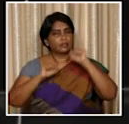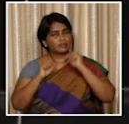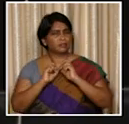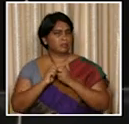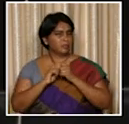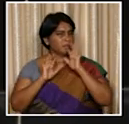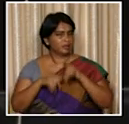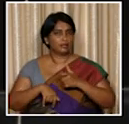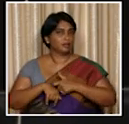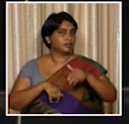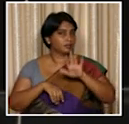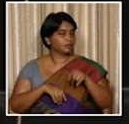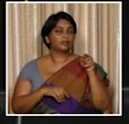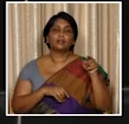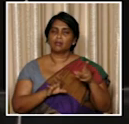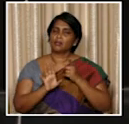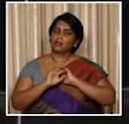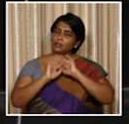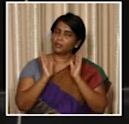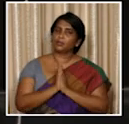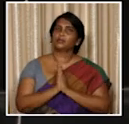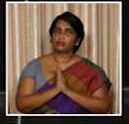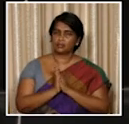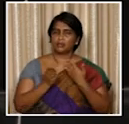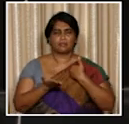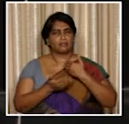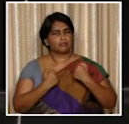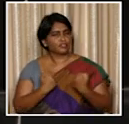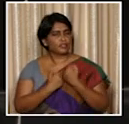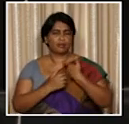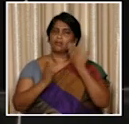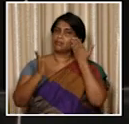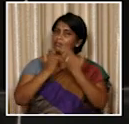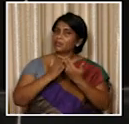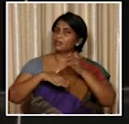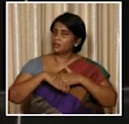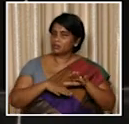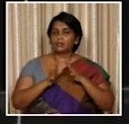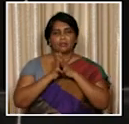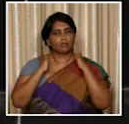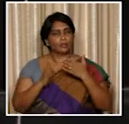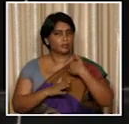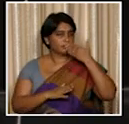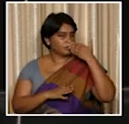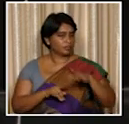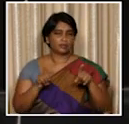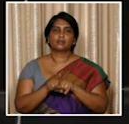அத்தனையையும் திறம்பட எதிர்கொண்டு சமாளித்த ஆளுமையுள்ள ஒருவராக இருந்ததை இந்த இடத்திலே